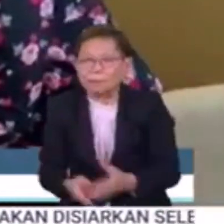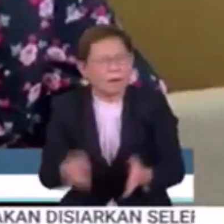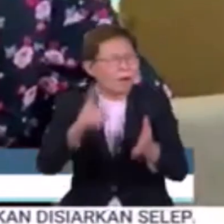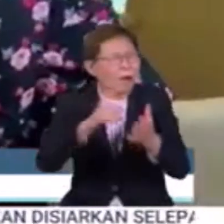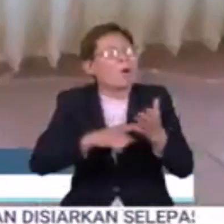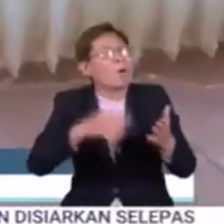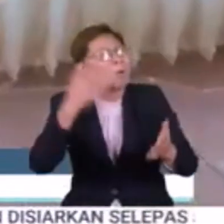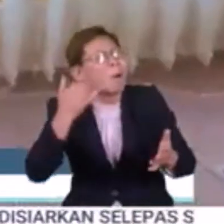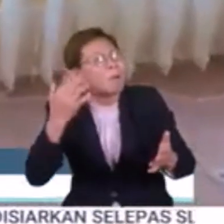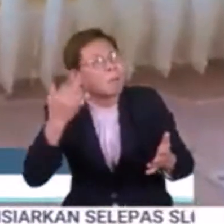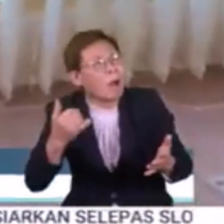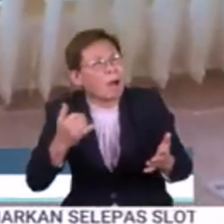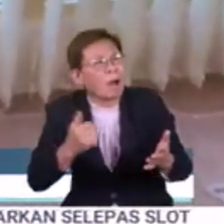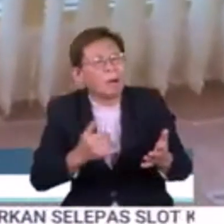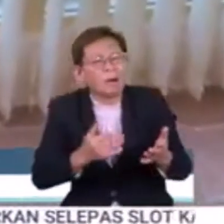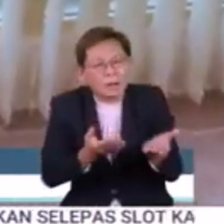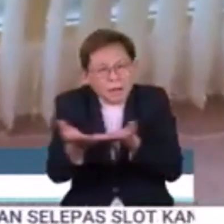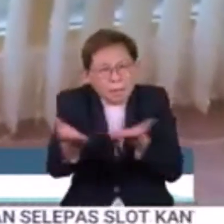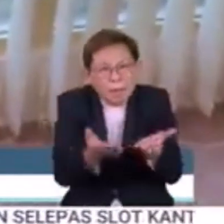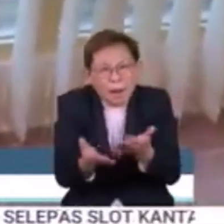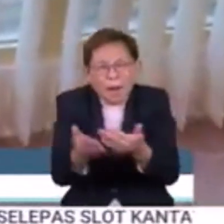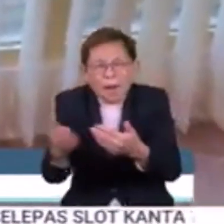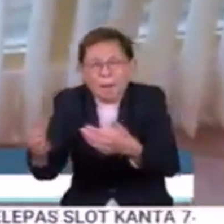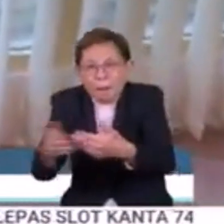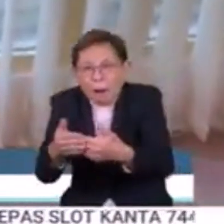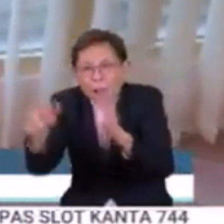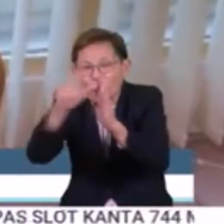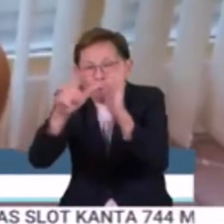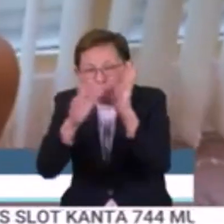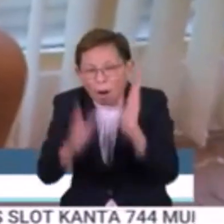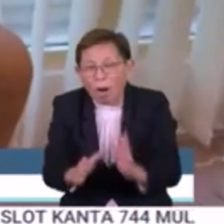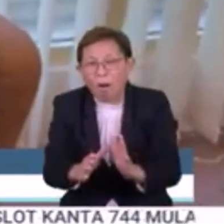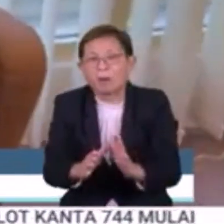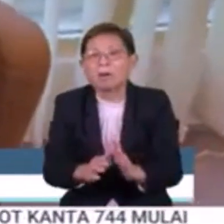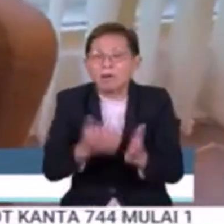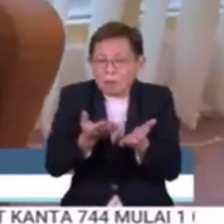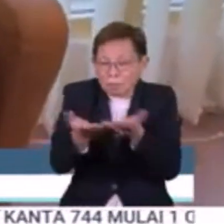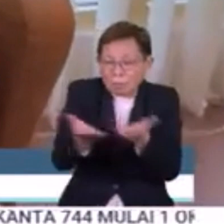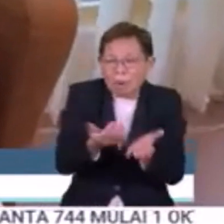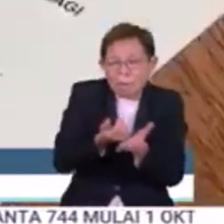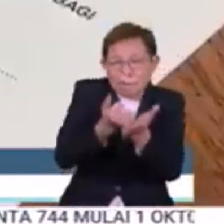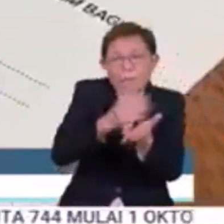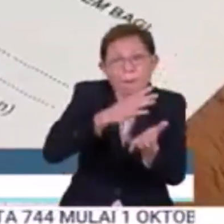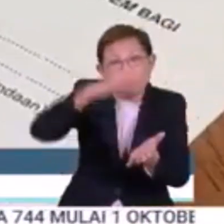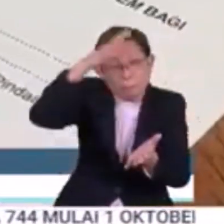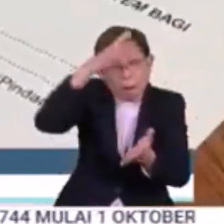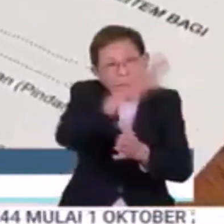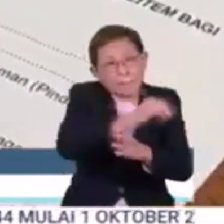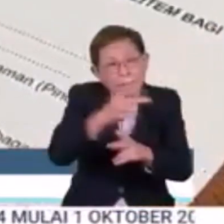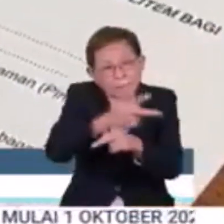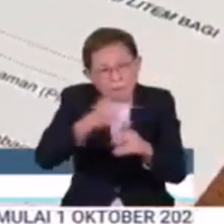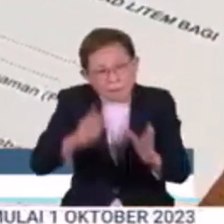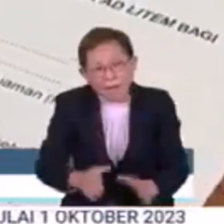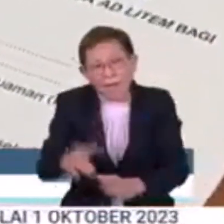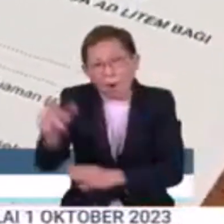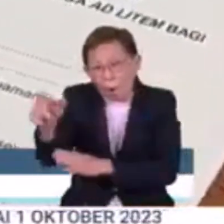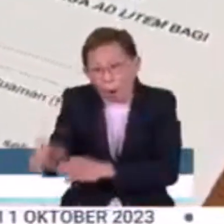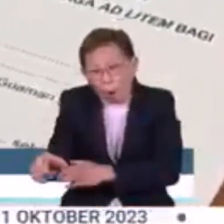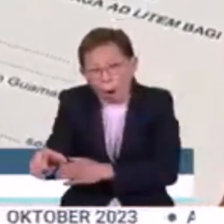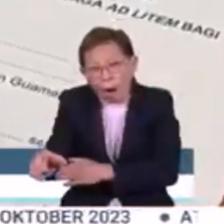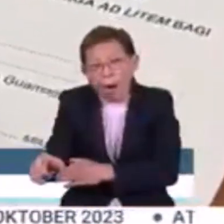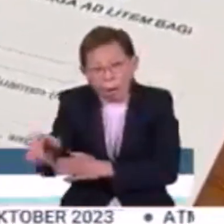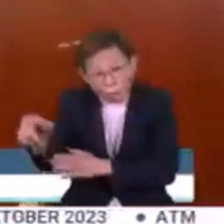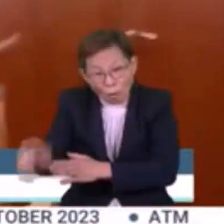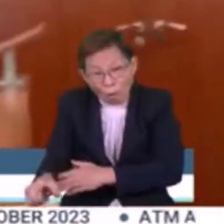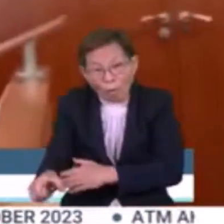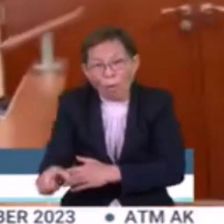Apa sebenarnya khidmat pendamping guaman? Secara umum, perkhidmatan ini membantu ibu bapa atau penjaga mangsa untuk memahami